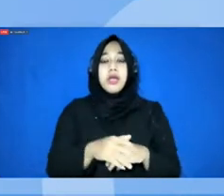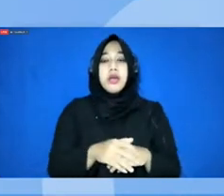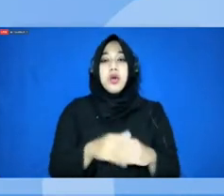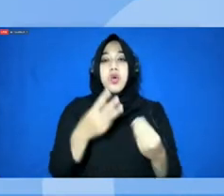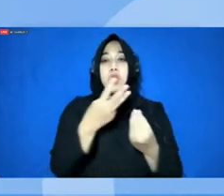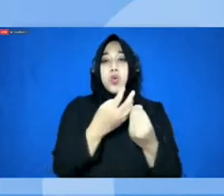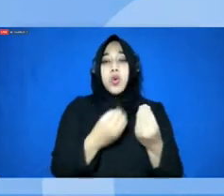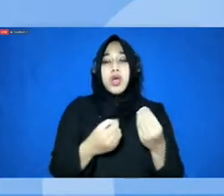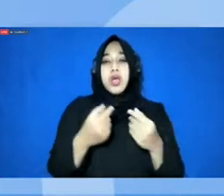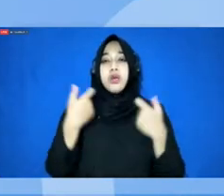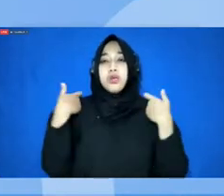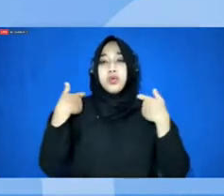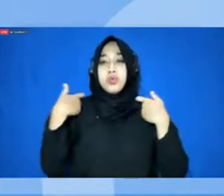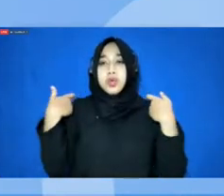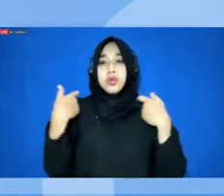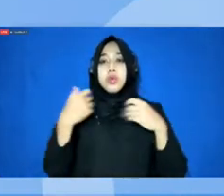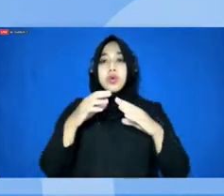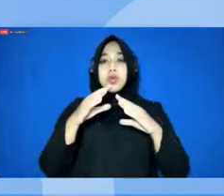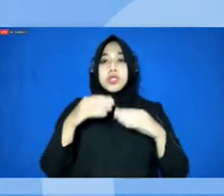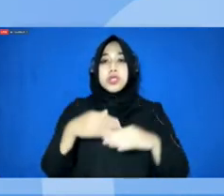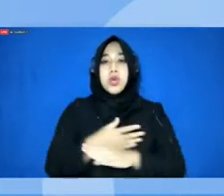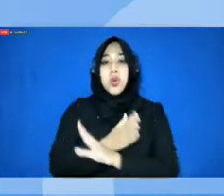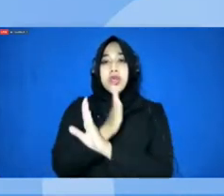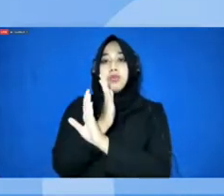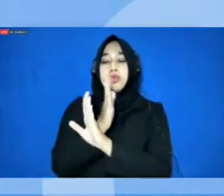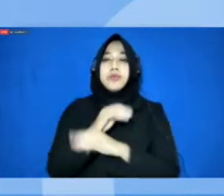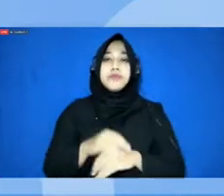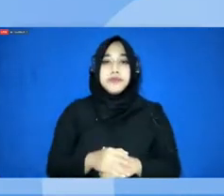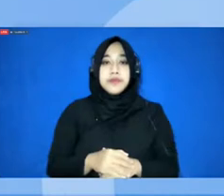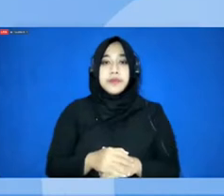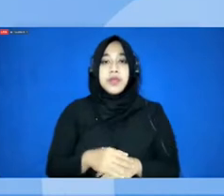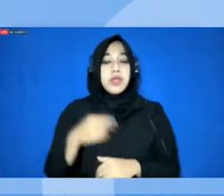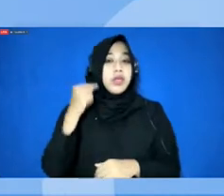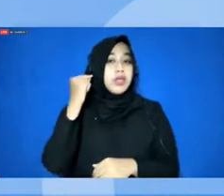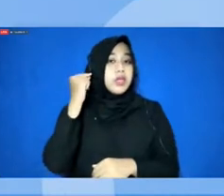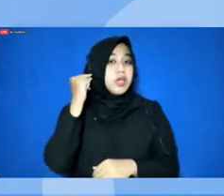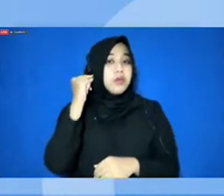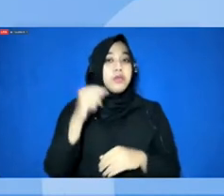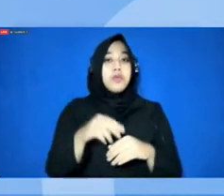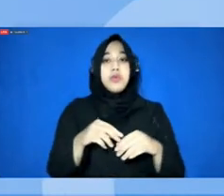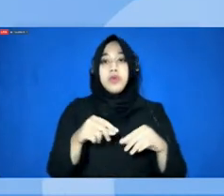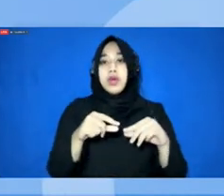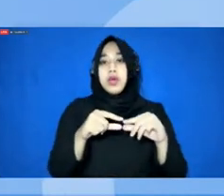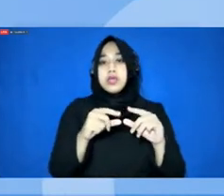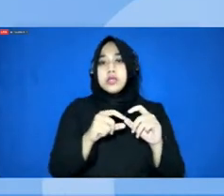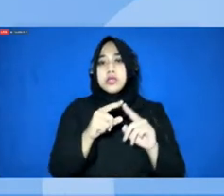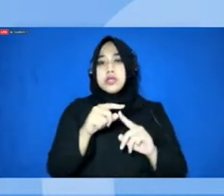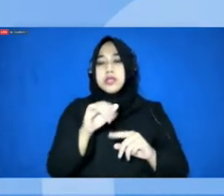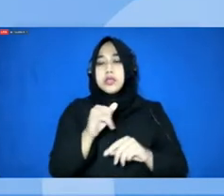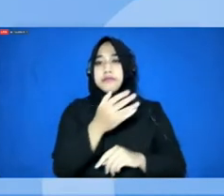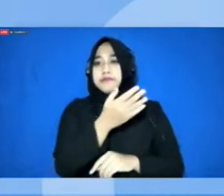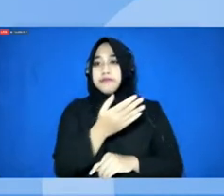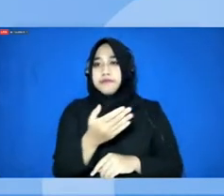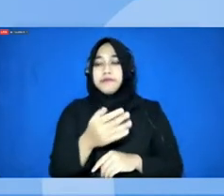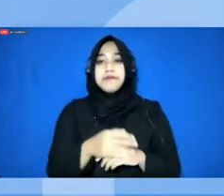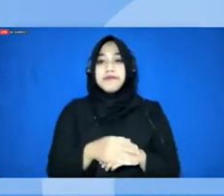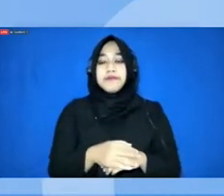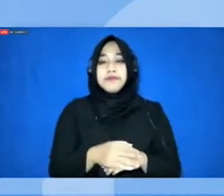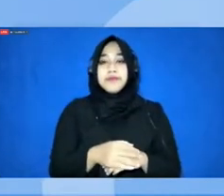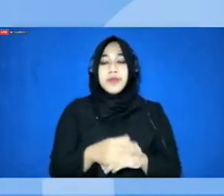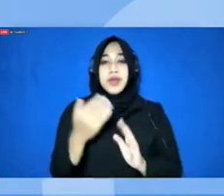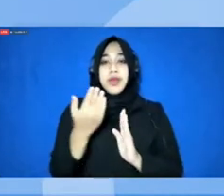Timur, dan Ibu Britania Astari, selaku kontributor Pandemic Talks. Sesi panel diskusi ini